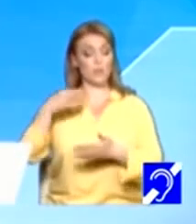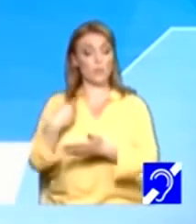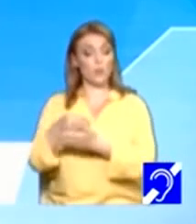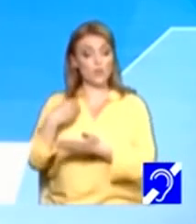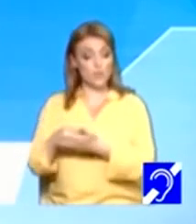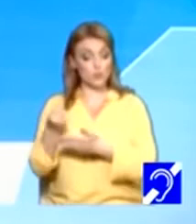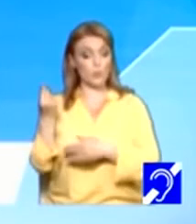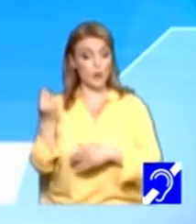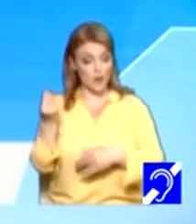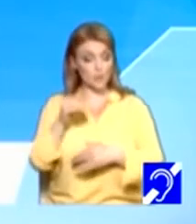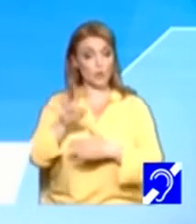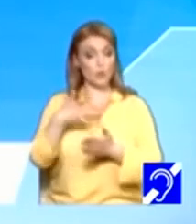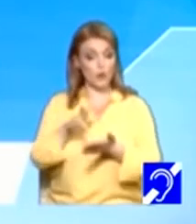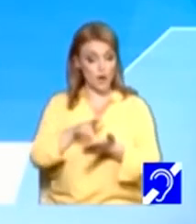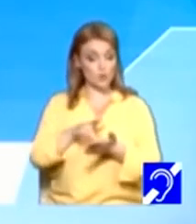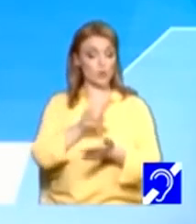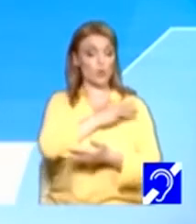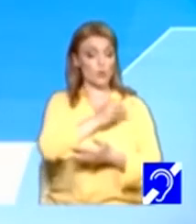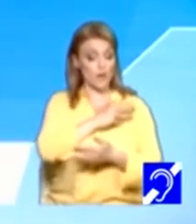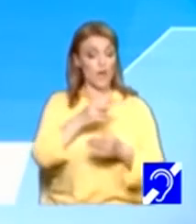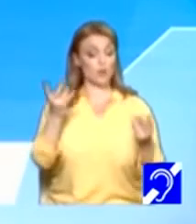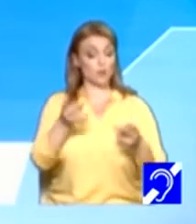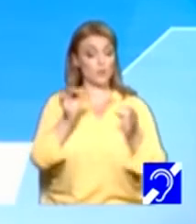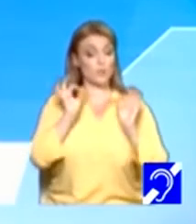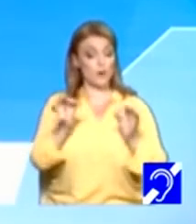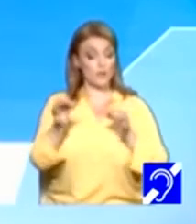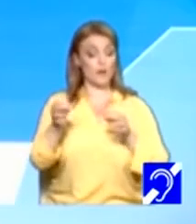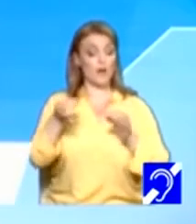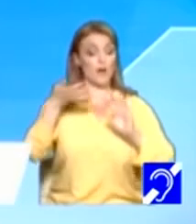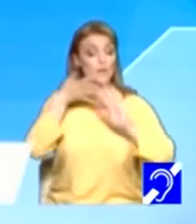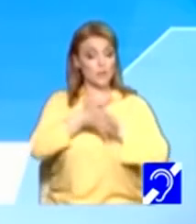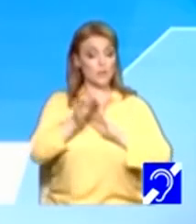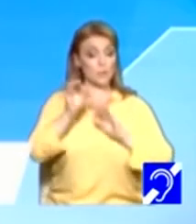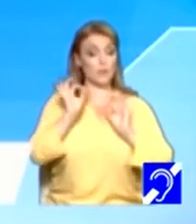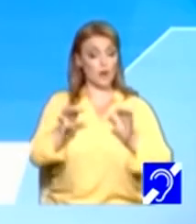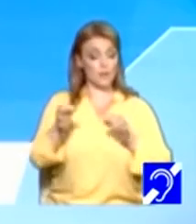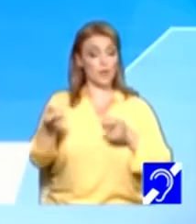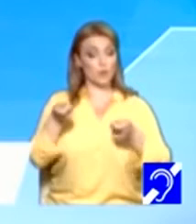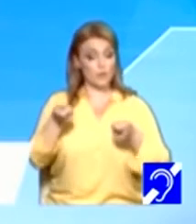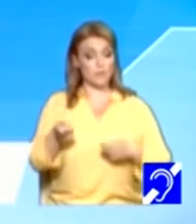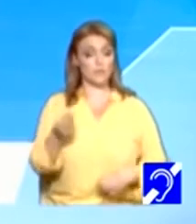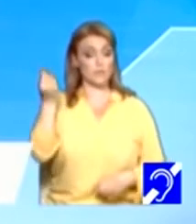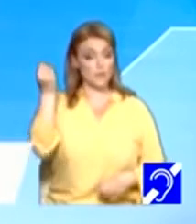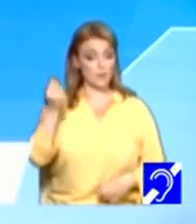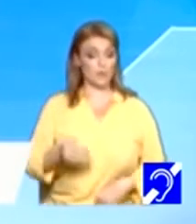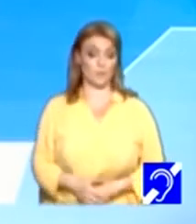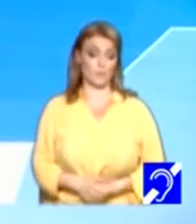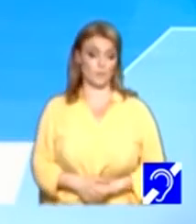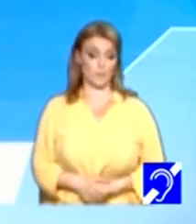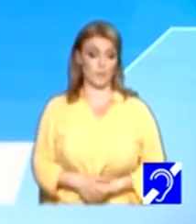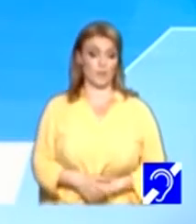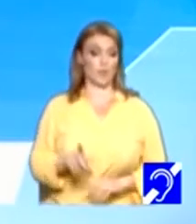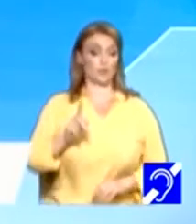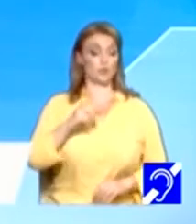gestionare corectă a treburilor publice în municipiu și în raion. Un alt principiu important pe care l-am urmărit a